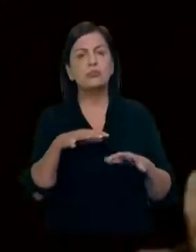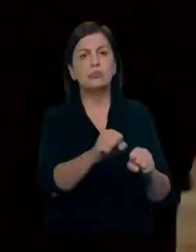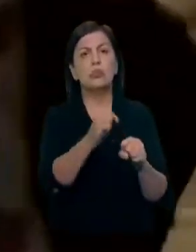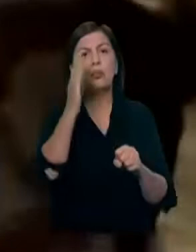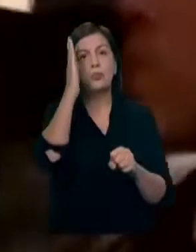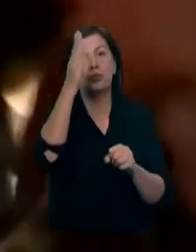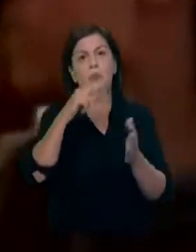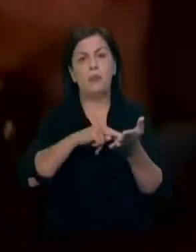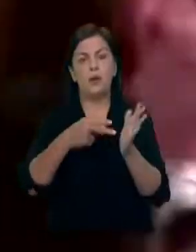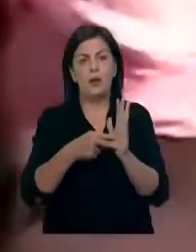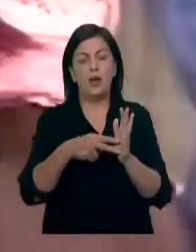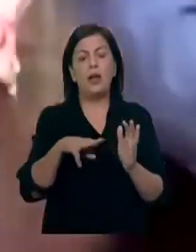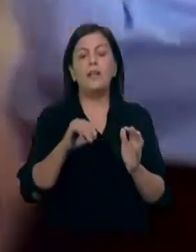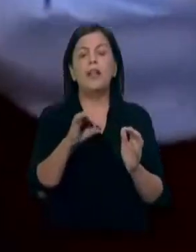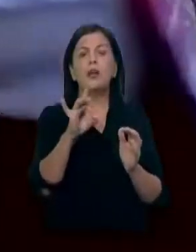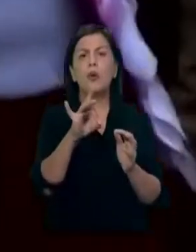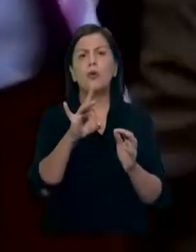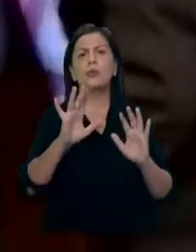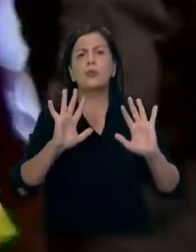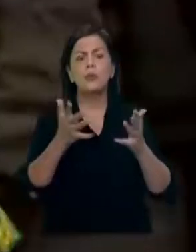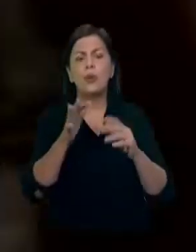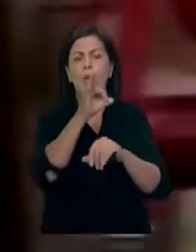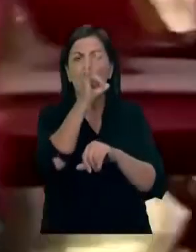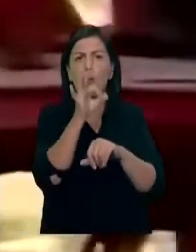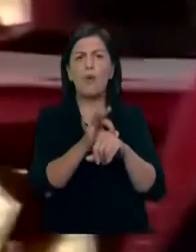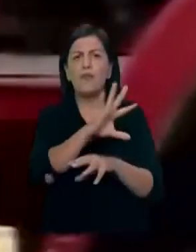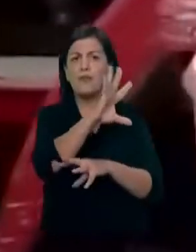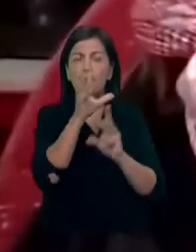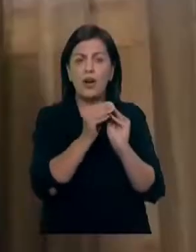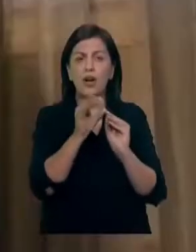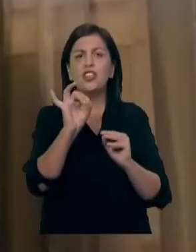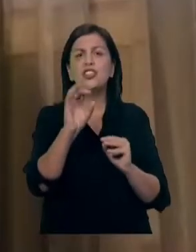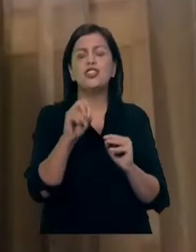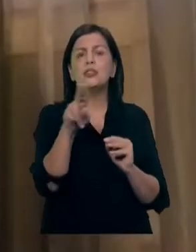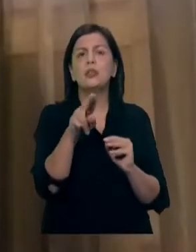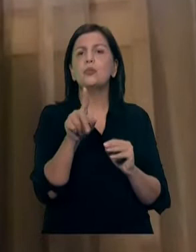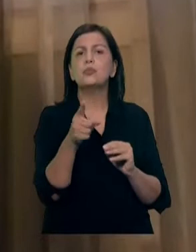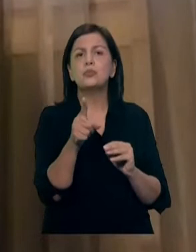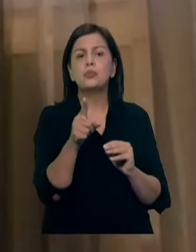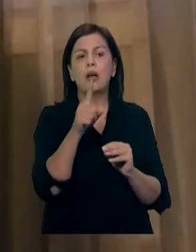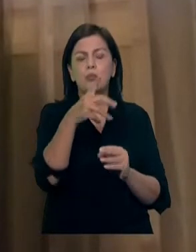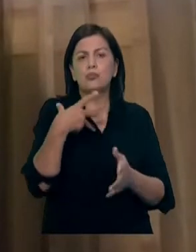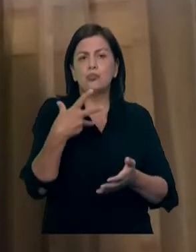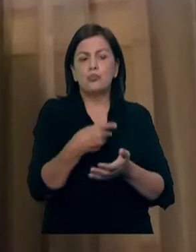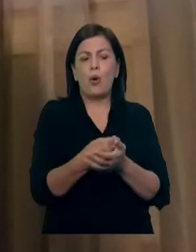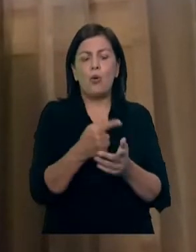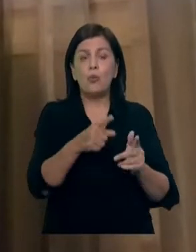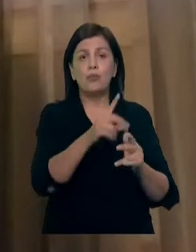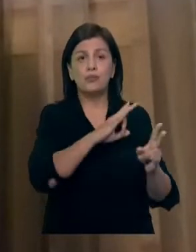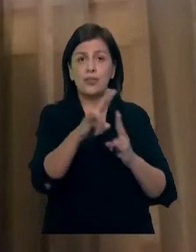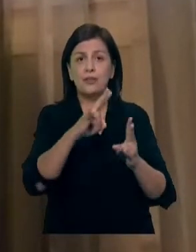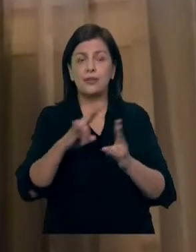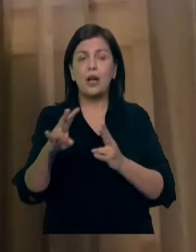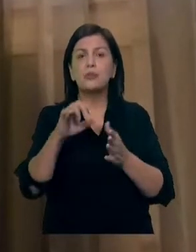təmsil olunmaqdır. Terror hadisələrinin məsuliyyətini üzərlərinə götürməsi isə anlaşılandı. Ona görə ki, onların bu aktları törətməsinin